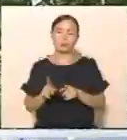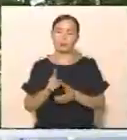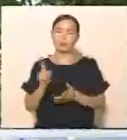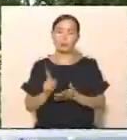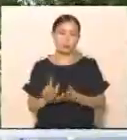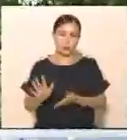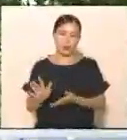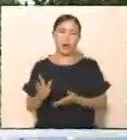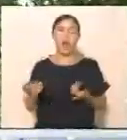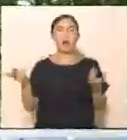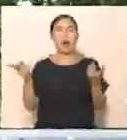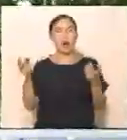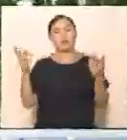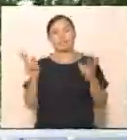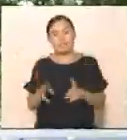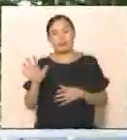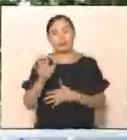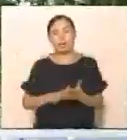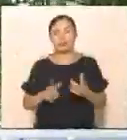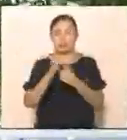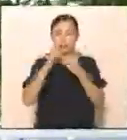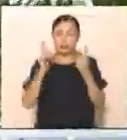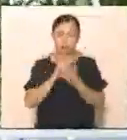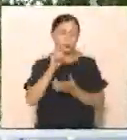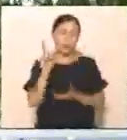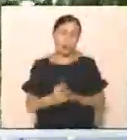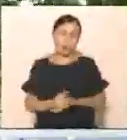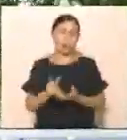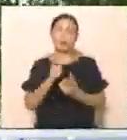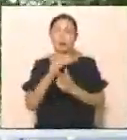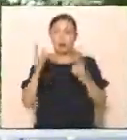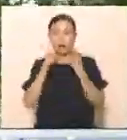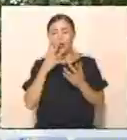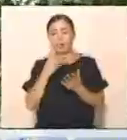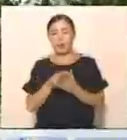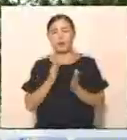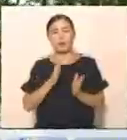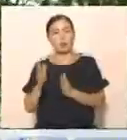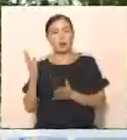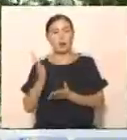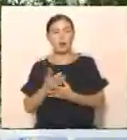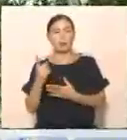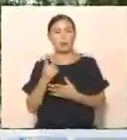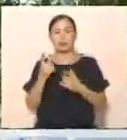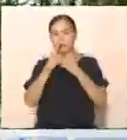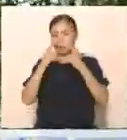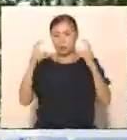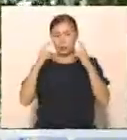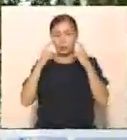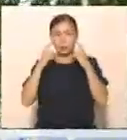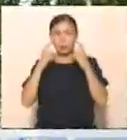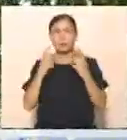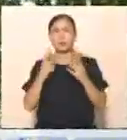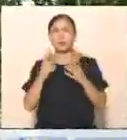міндеттелмейді. Бірақ қалған жағдайдың барлығында масканы киген дұрыс. Маска киюдің өзінің тәртібі бар. Біріншіден, маска кигеннен кейін оның масканың бетін